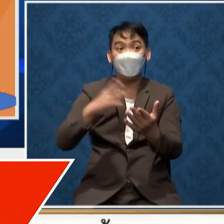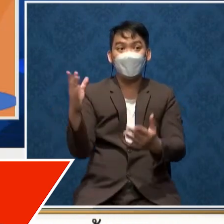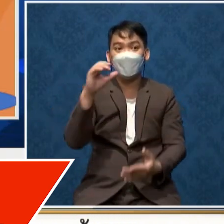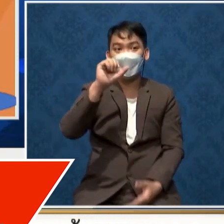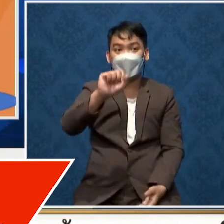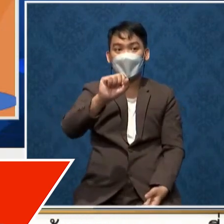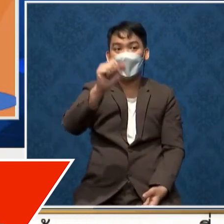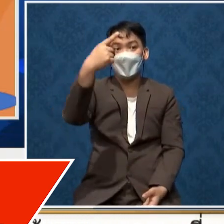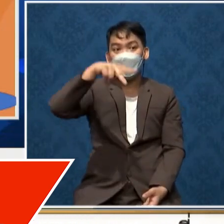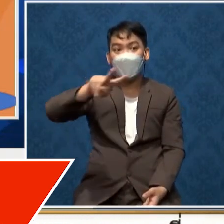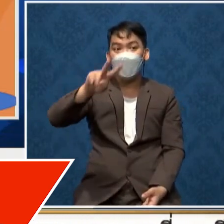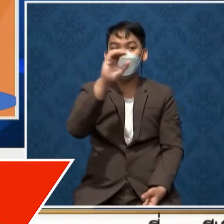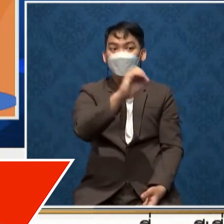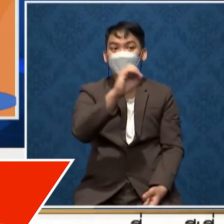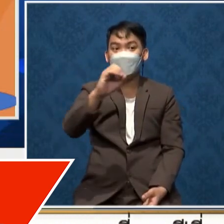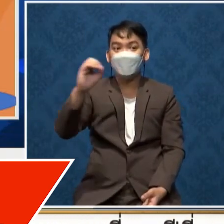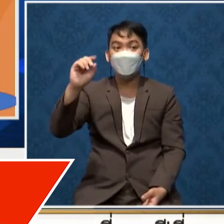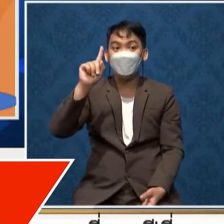พ